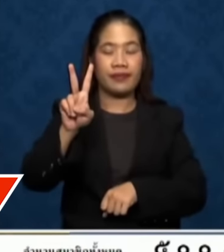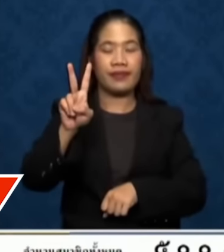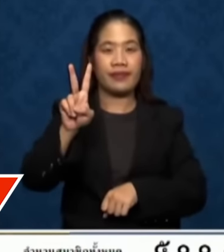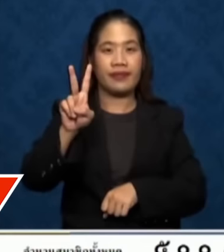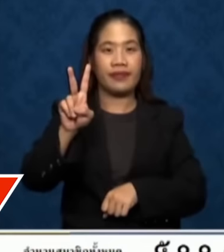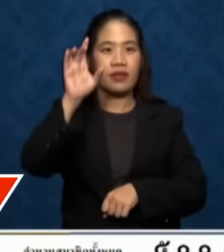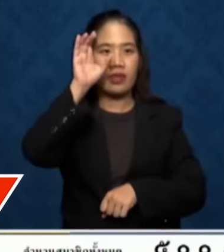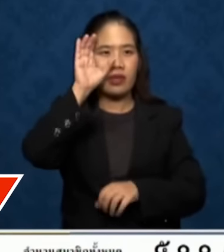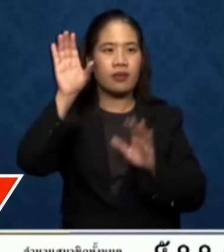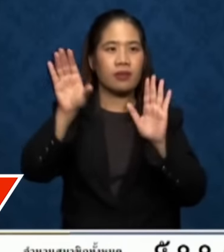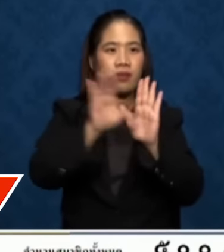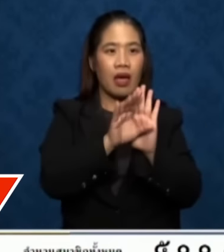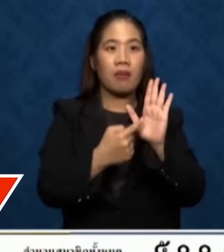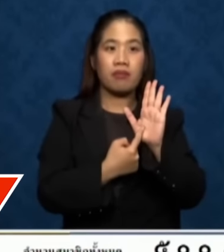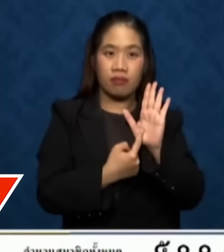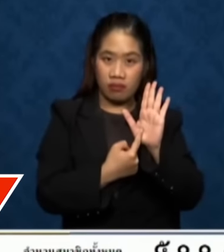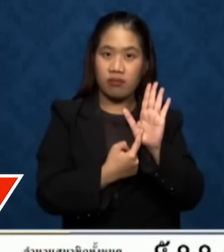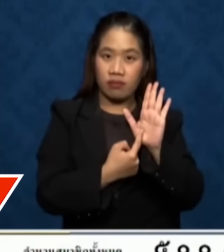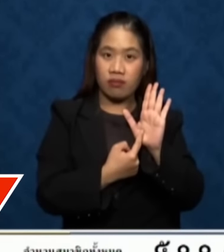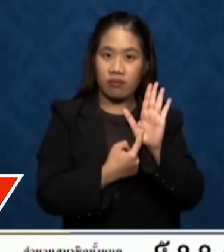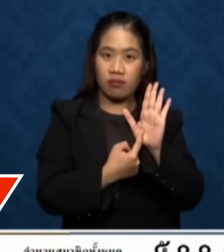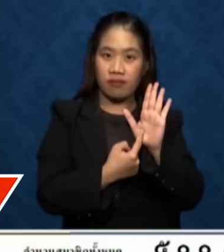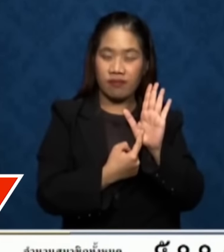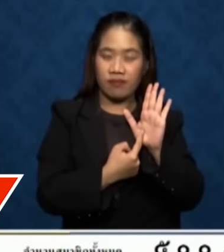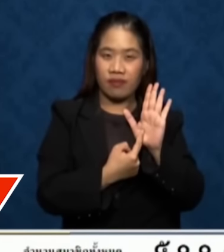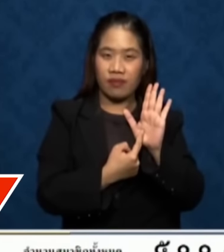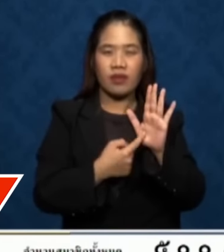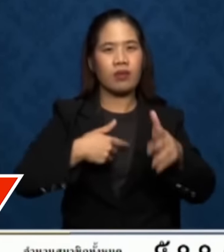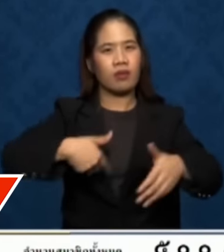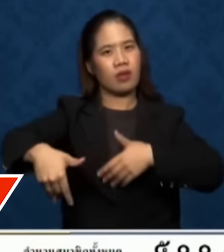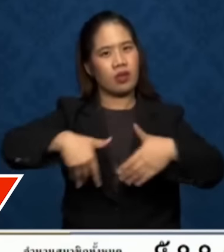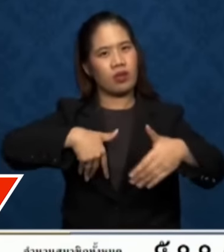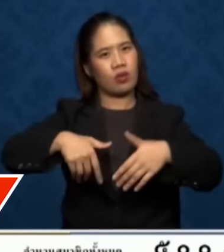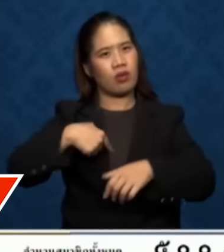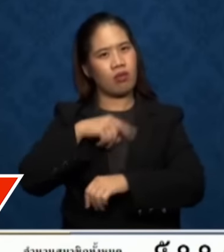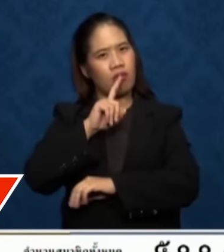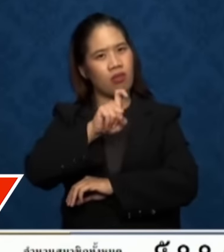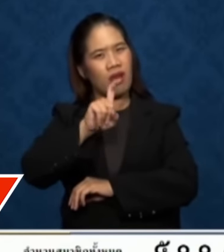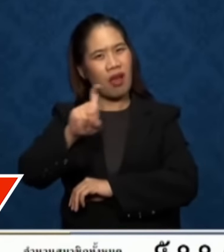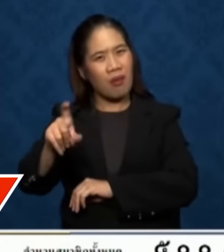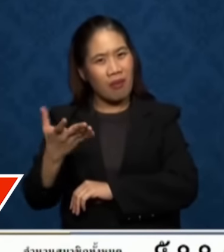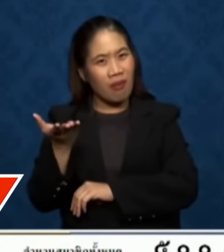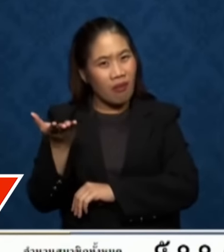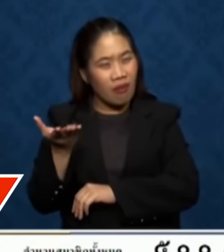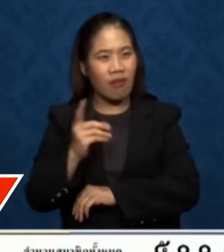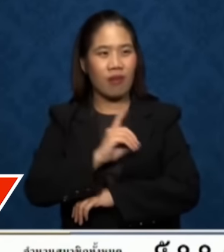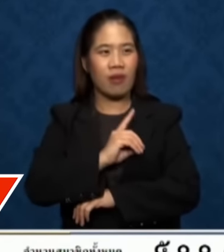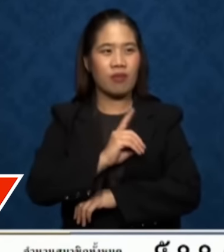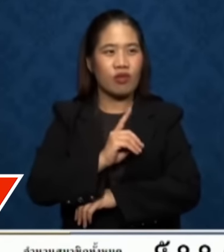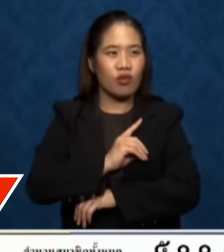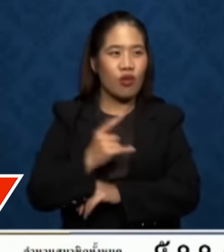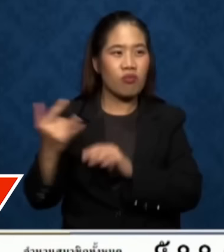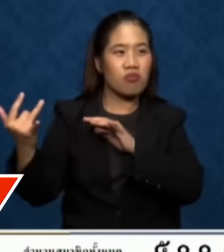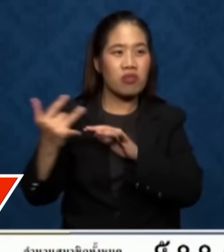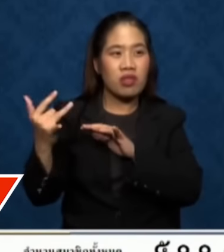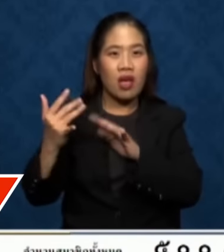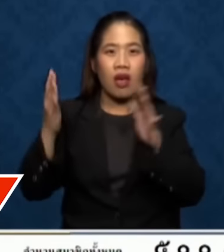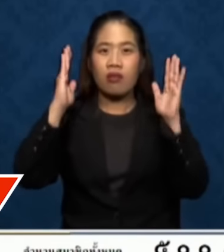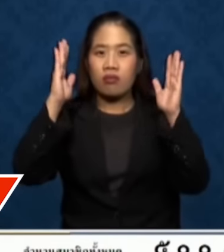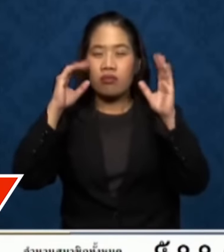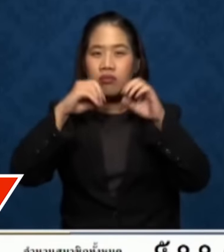ภาพมันถูกนำเสนอออกไปค่ะพี่น้องประชาชนเขาก็ถามหาความรับผิดชอบในการสื่อสารของคน